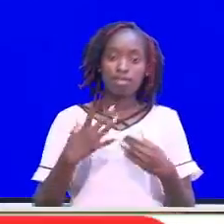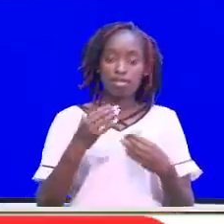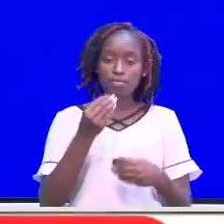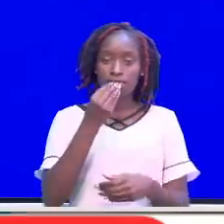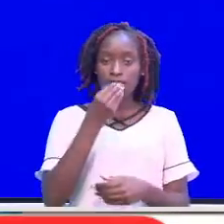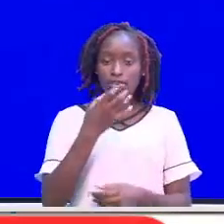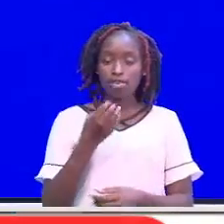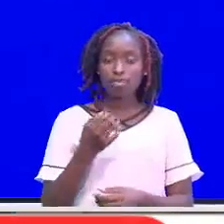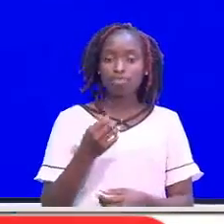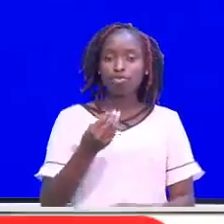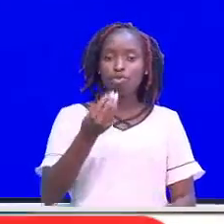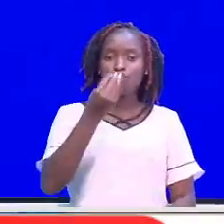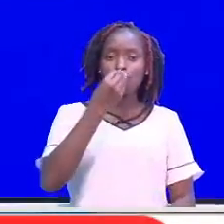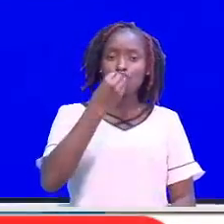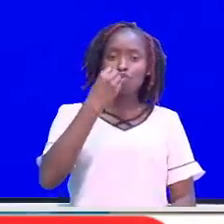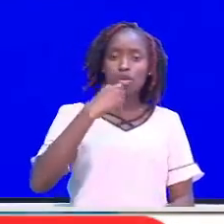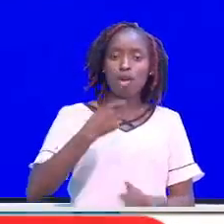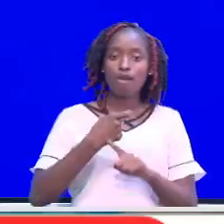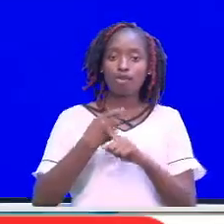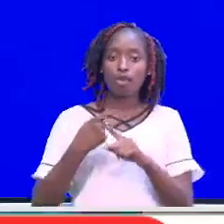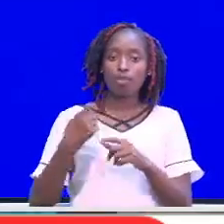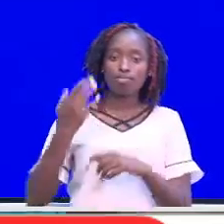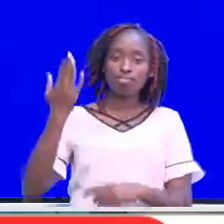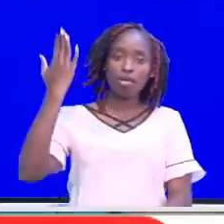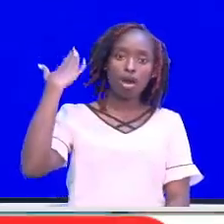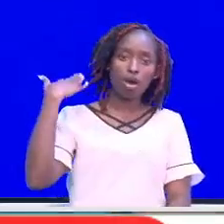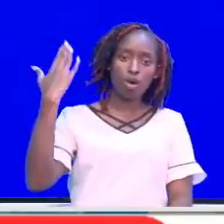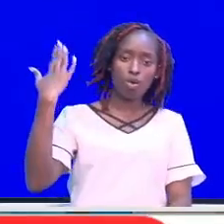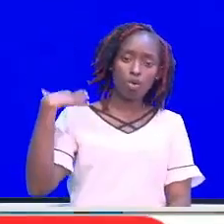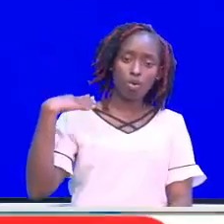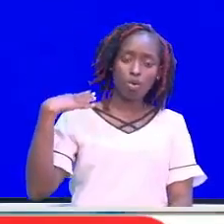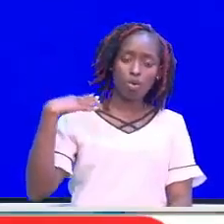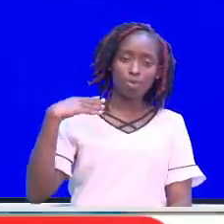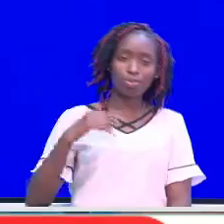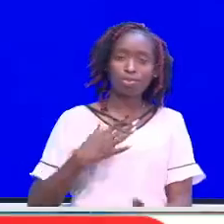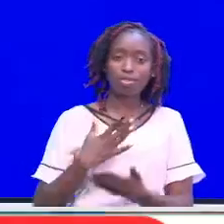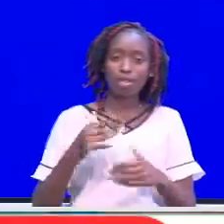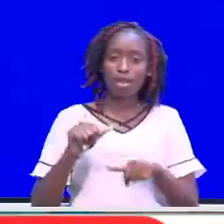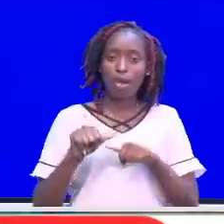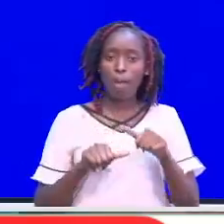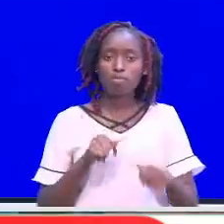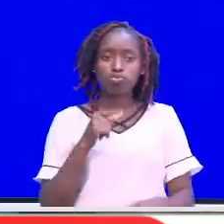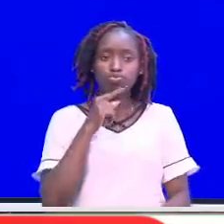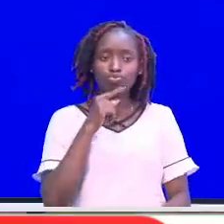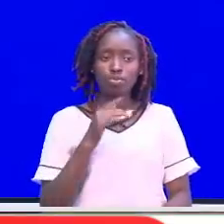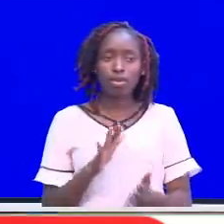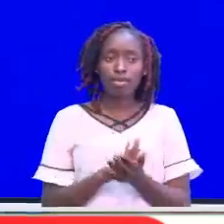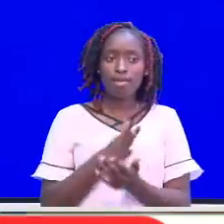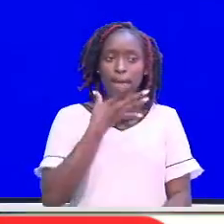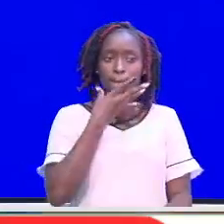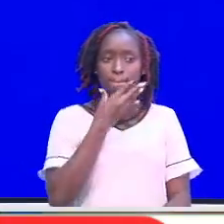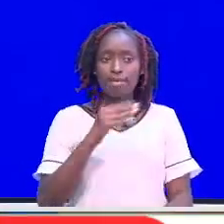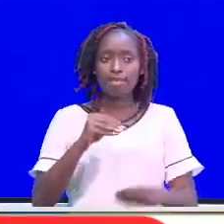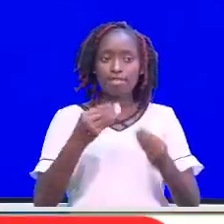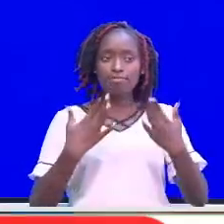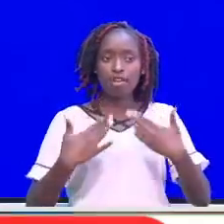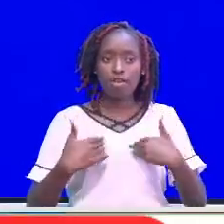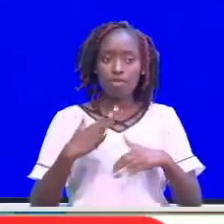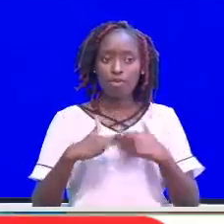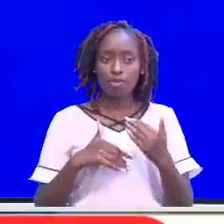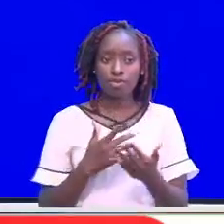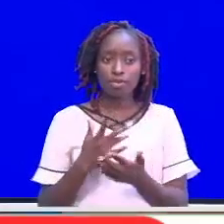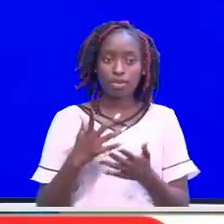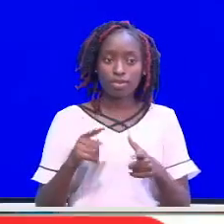kizamani. Sasa hiyo maneno ya nguvu ya wanaume pia wanapeangwa na kasaba, hiyo